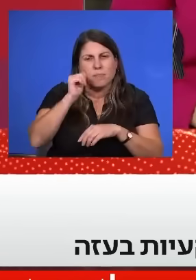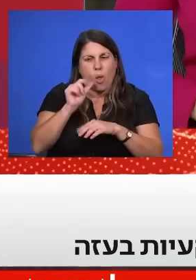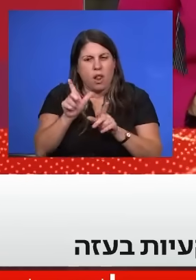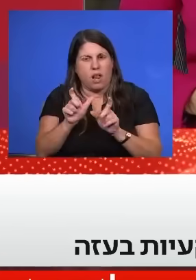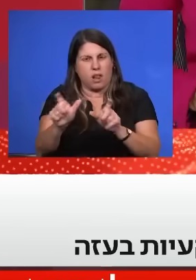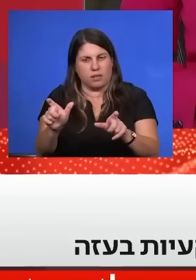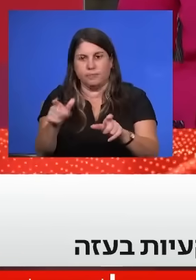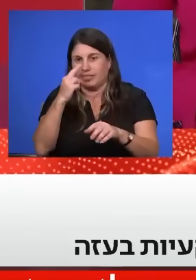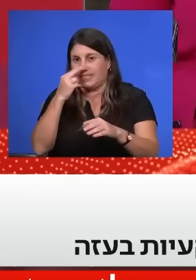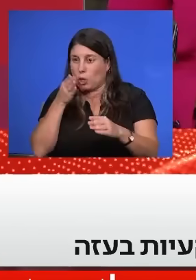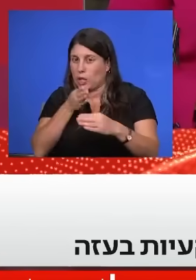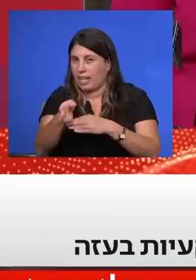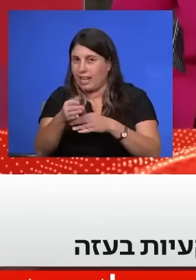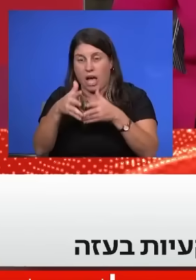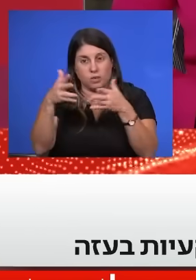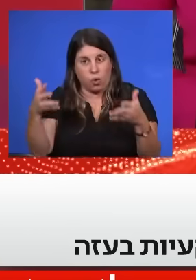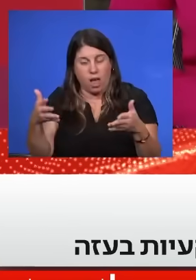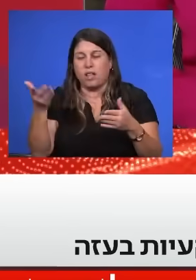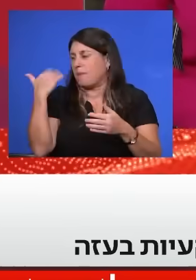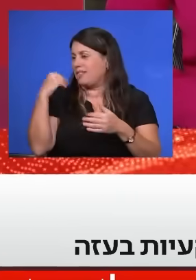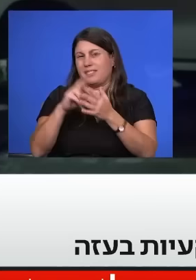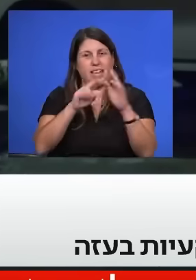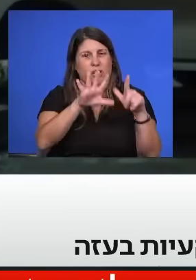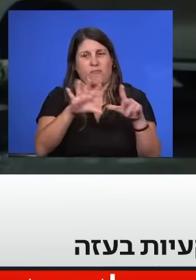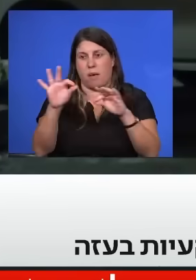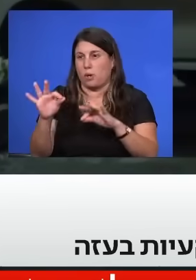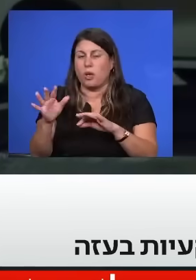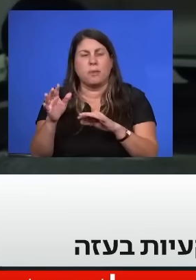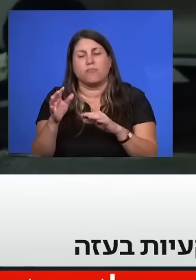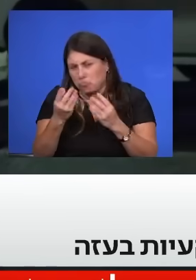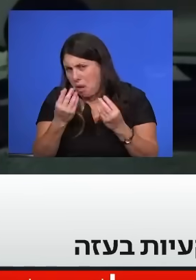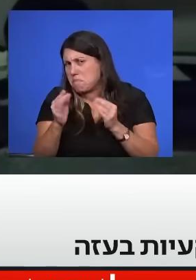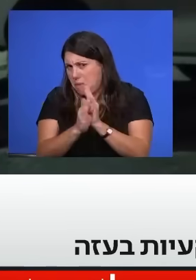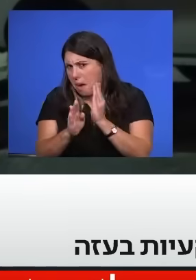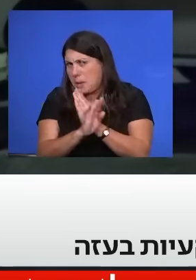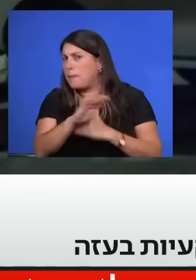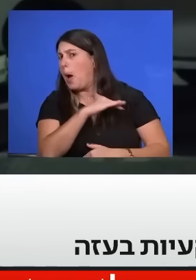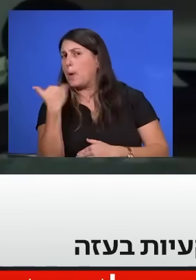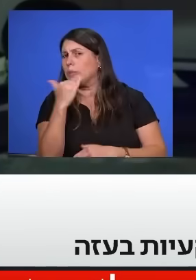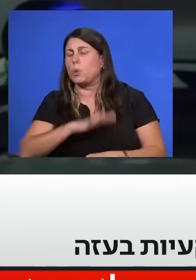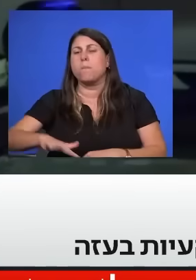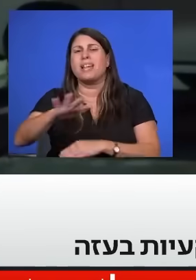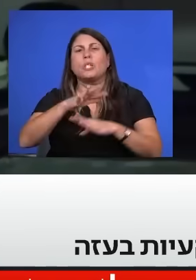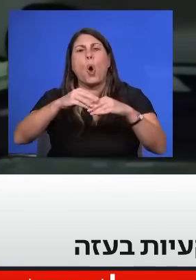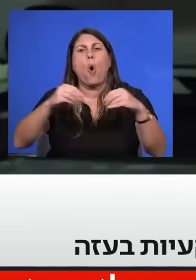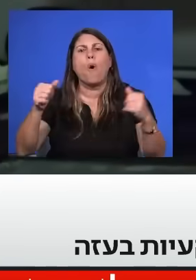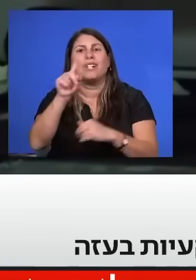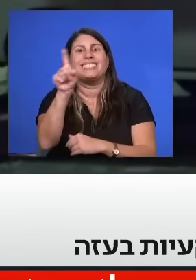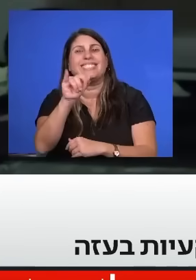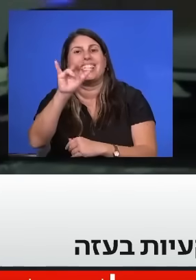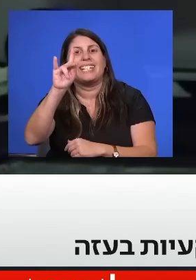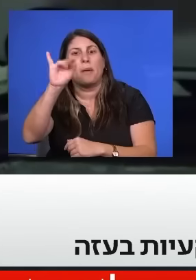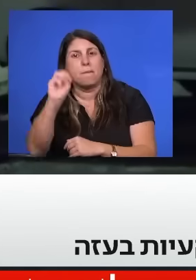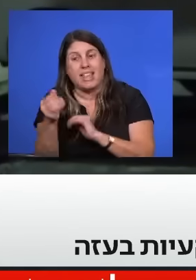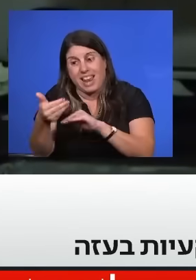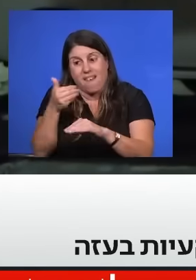השבעה באוקטובר, לא מעט מחבלים חוסלו כאן באזור החוף בזיקים טרם נכנסו אל היישובים